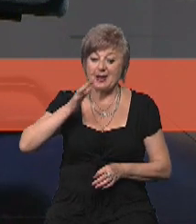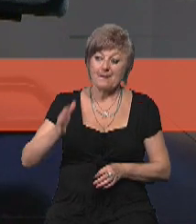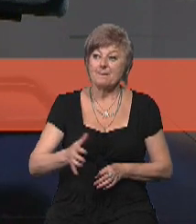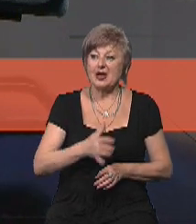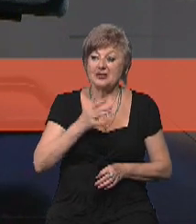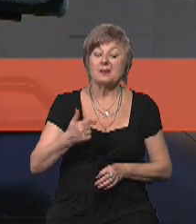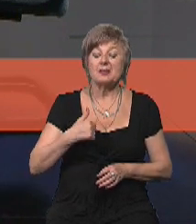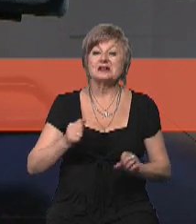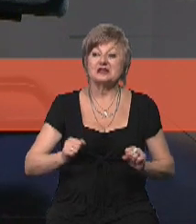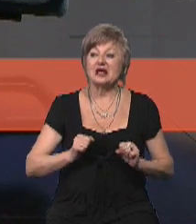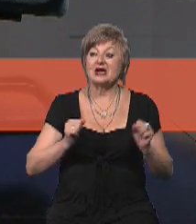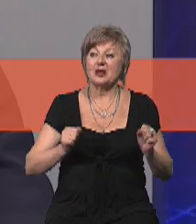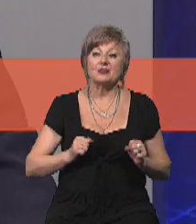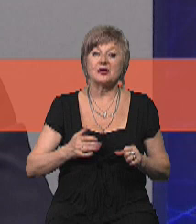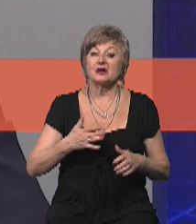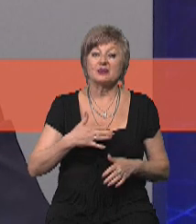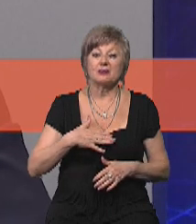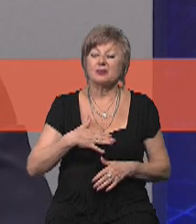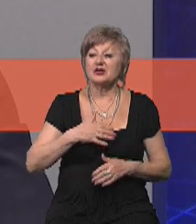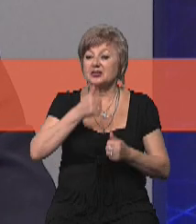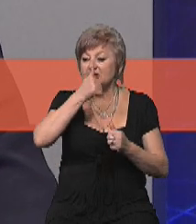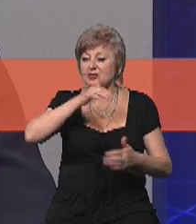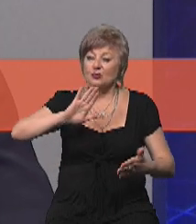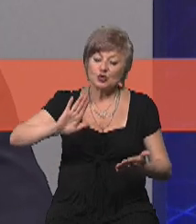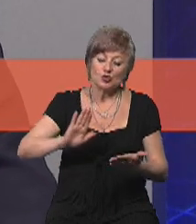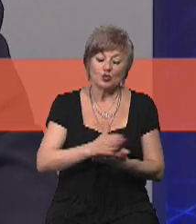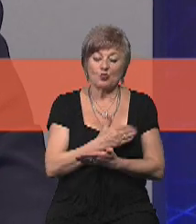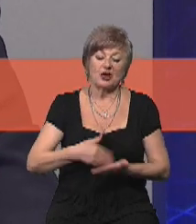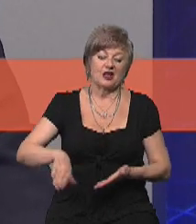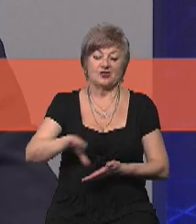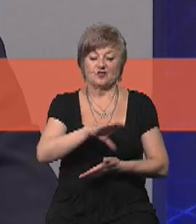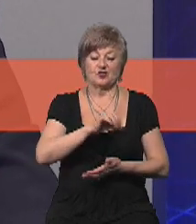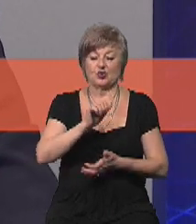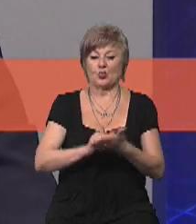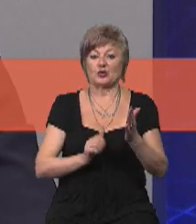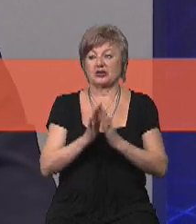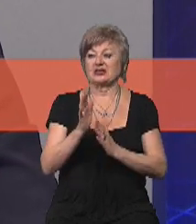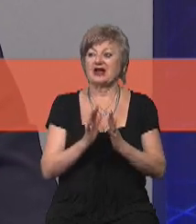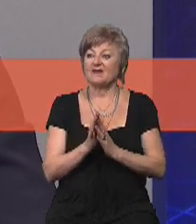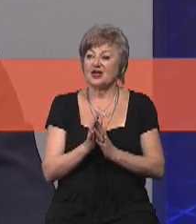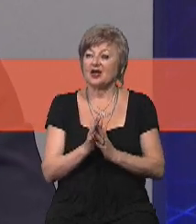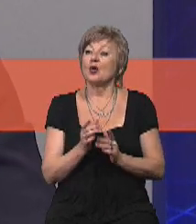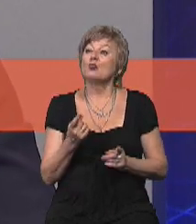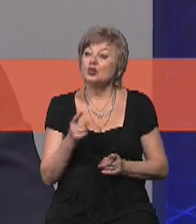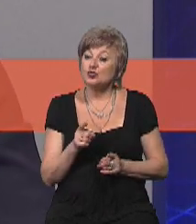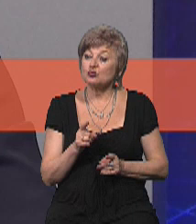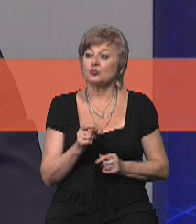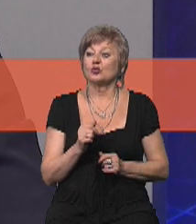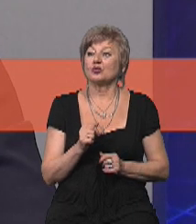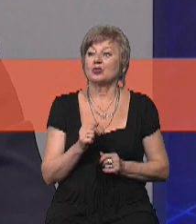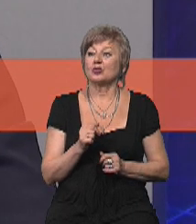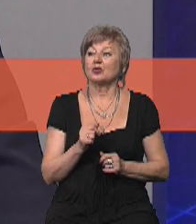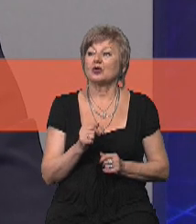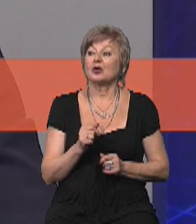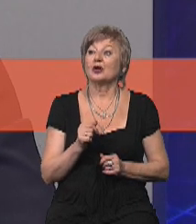років, як би ми не старались, ми не в состоянні будемо убрати всю територію міста от цієї... А чому? Що заважає? Тому що тих